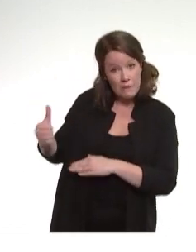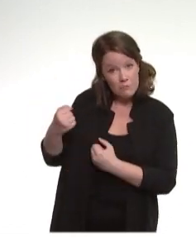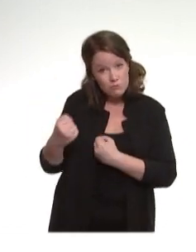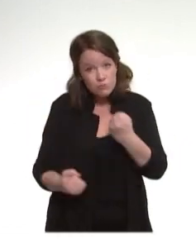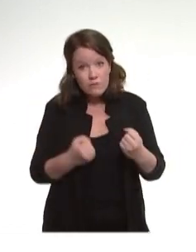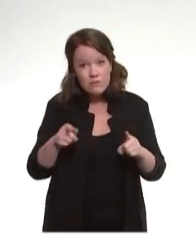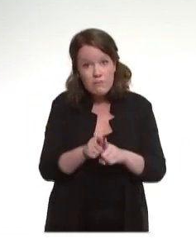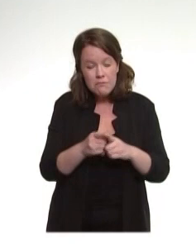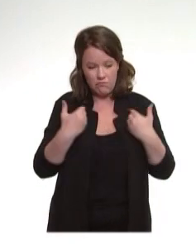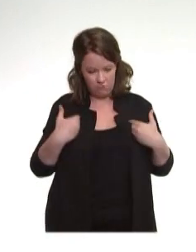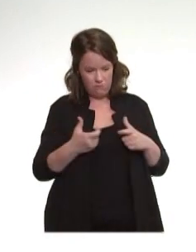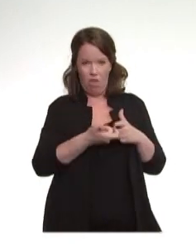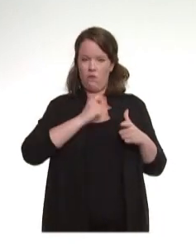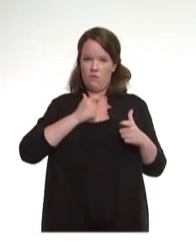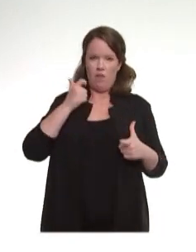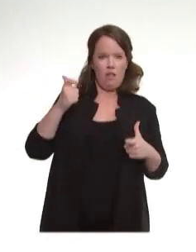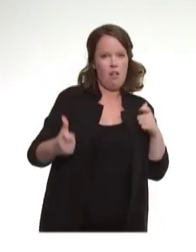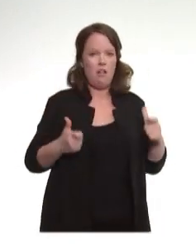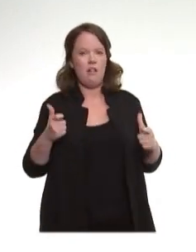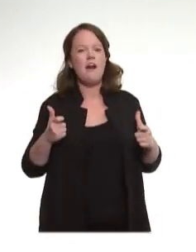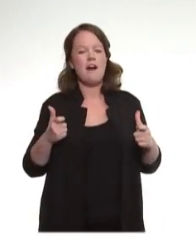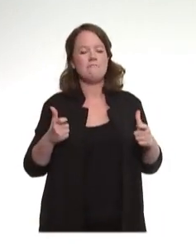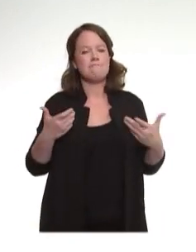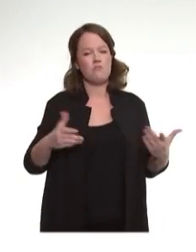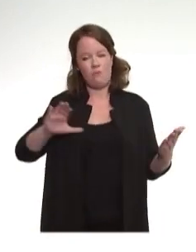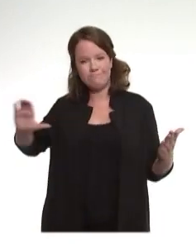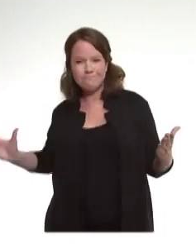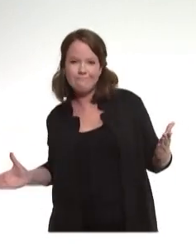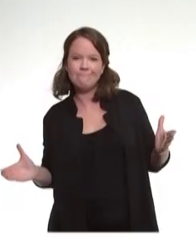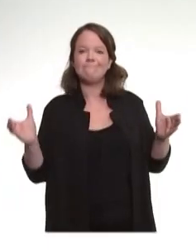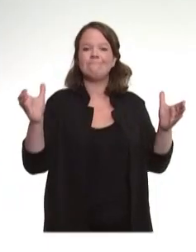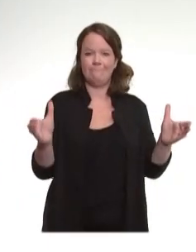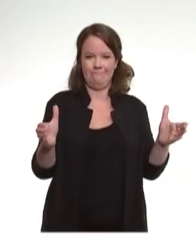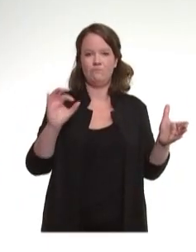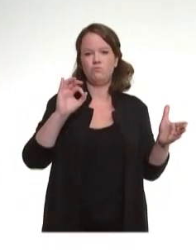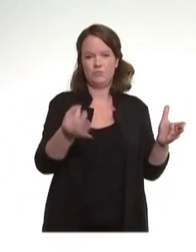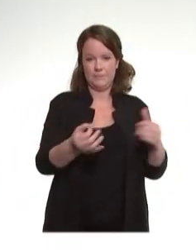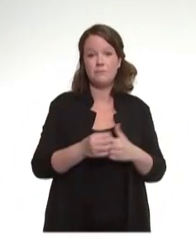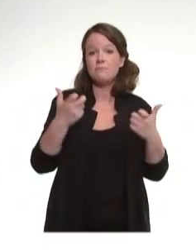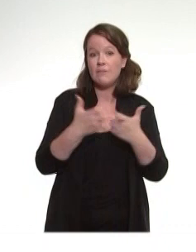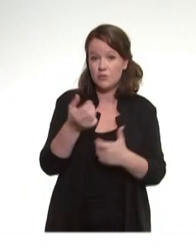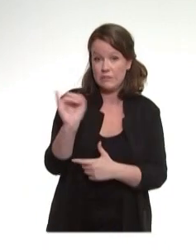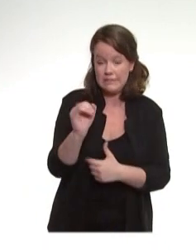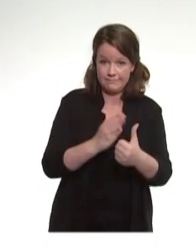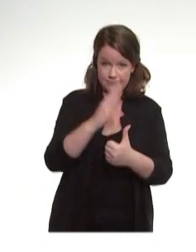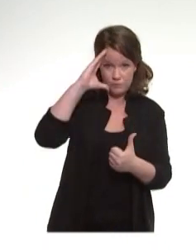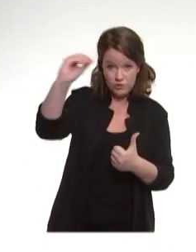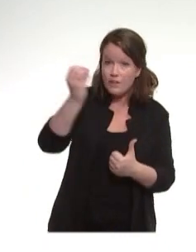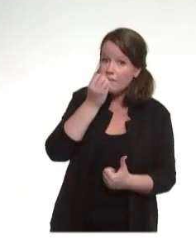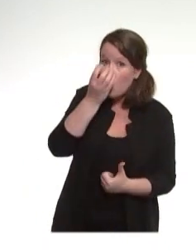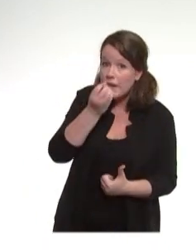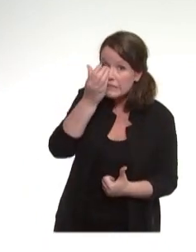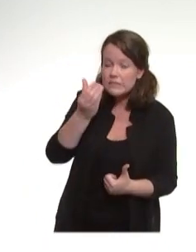sanitaire nous allons donc inclure ces nouvelles activités je pense aux fleuristes je pense aux